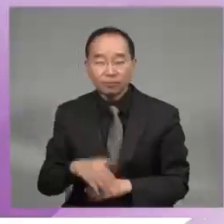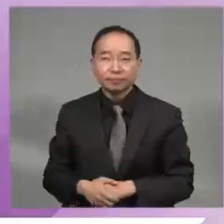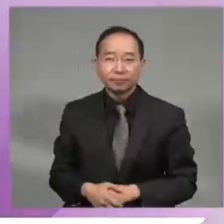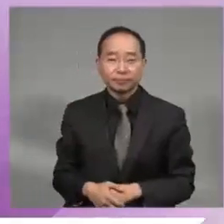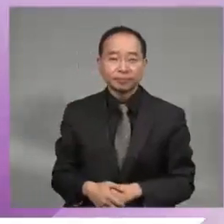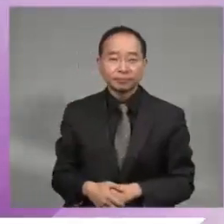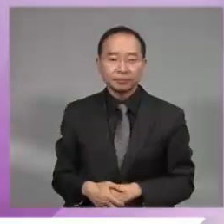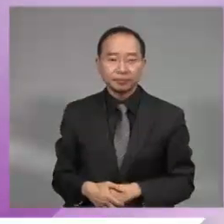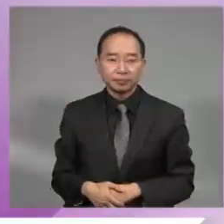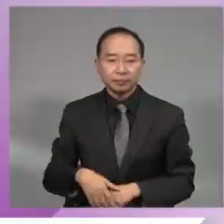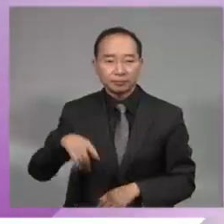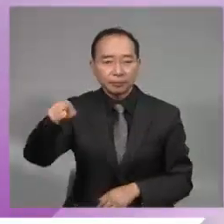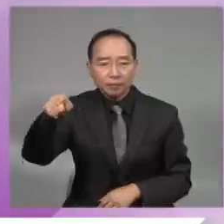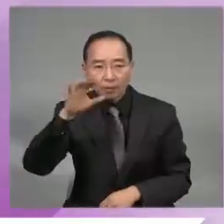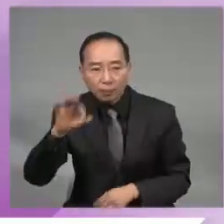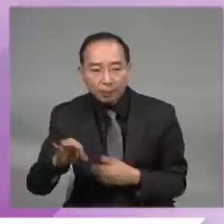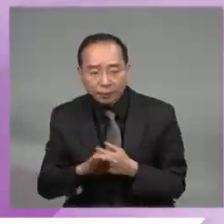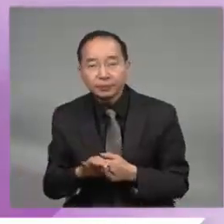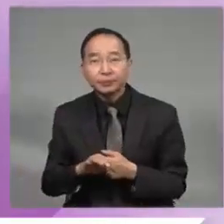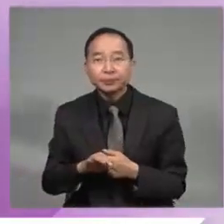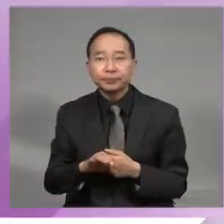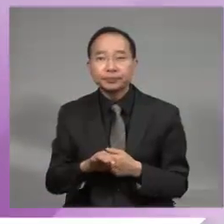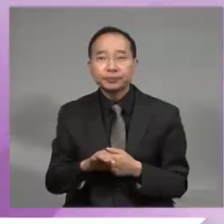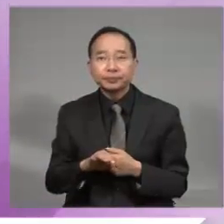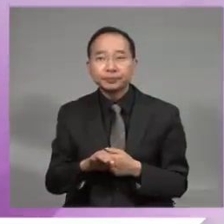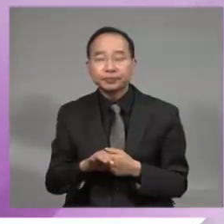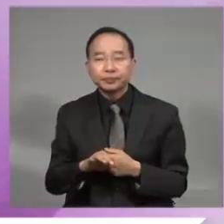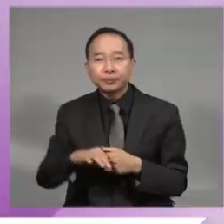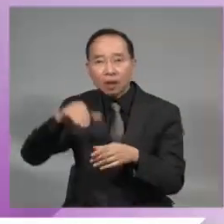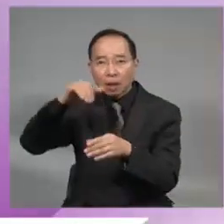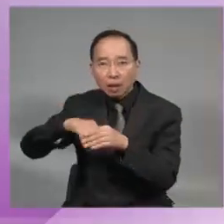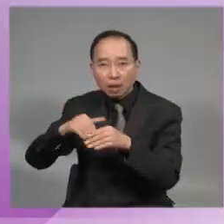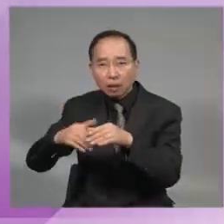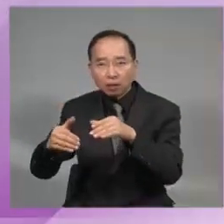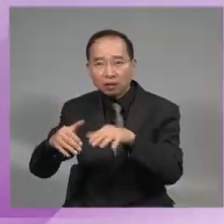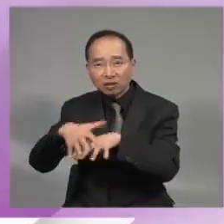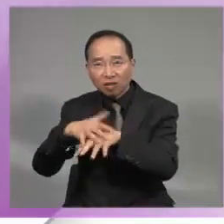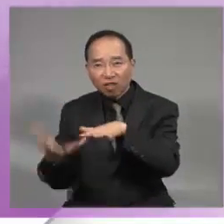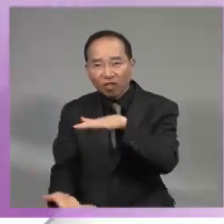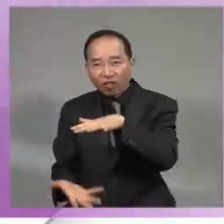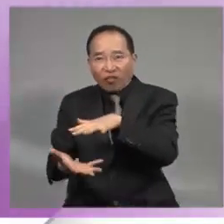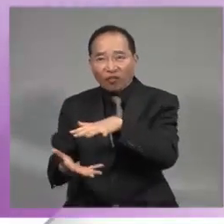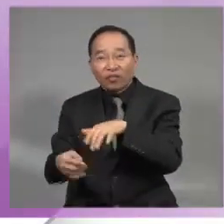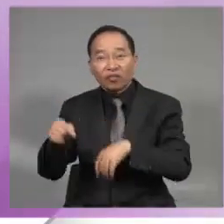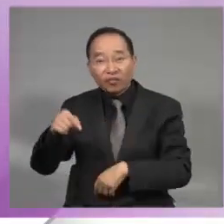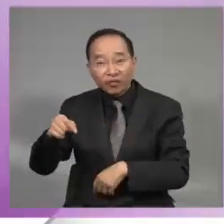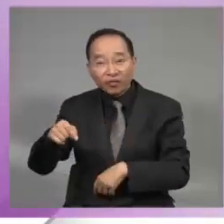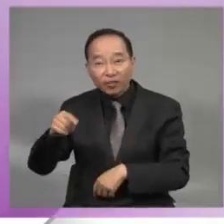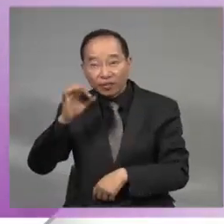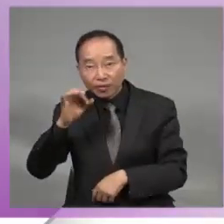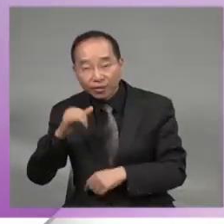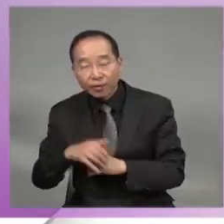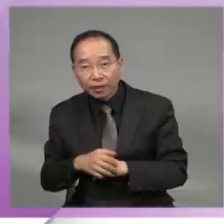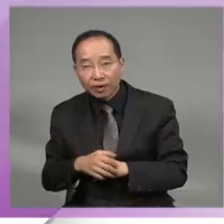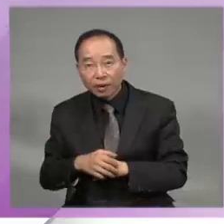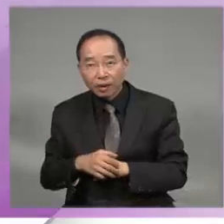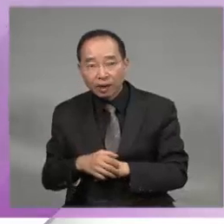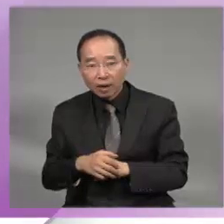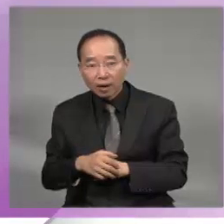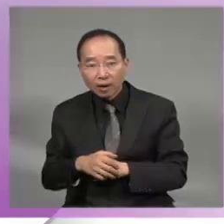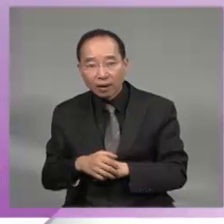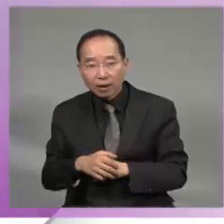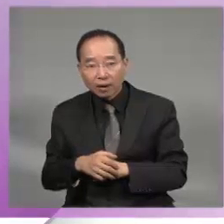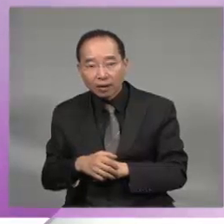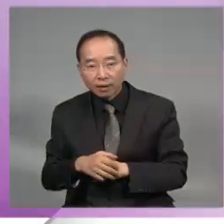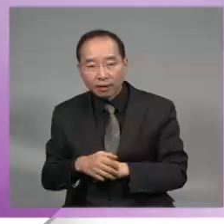이제 대구의 상황입니다. 지금 행랑식 투표함, 관내 사전 투표함과 저기 회송용 봉투 운반 상자를